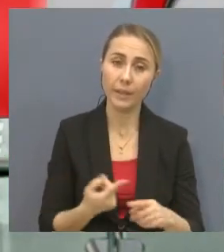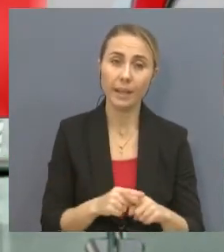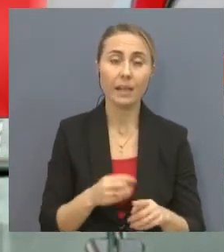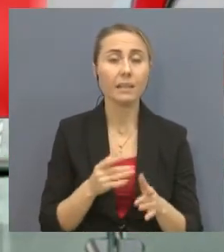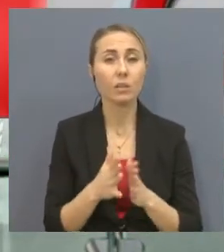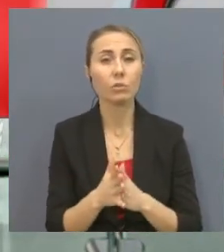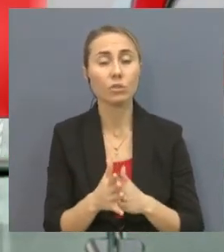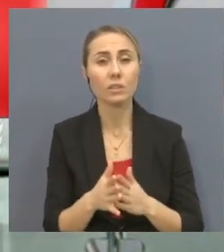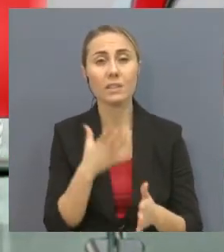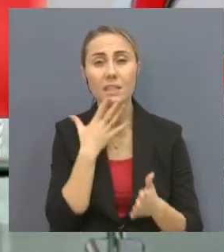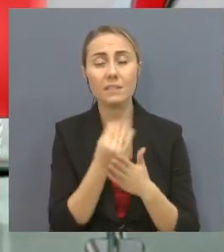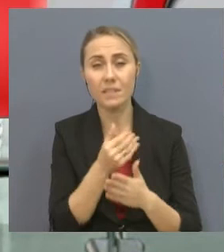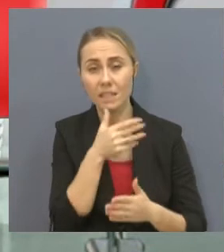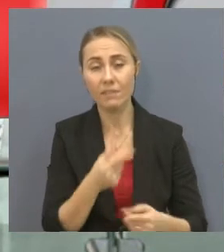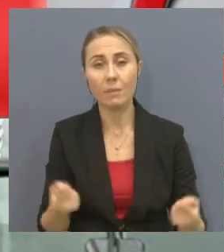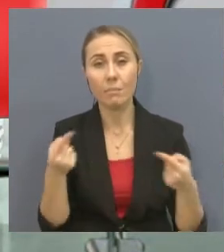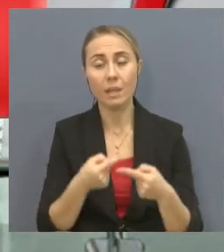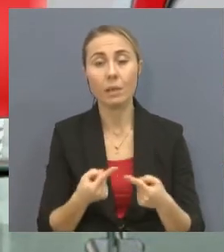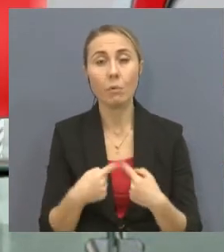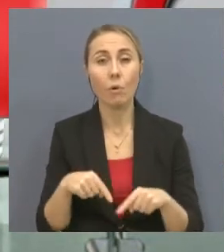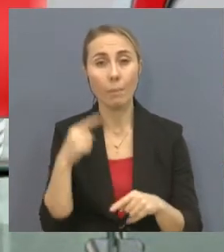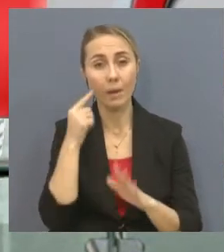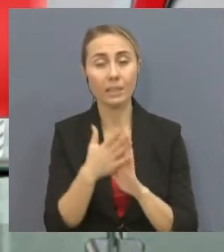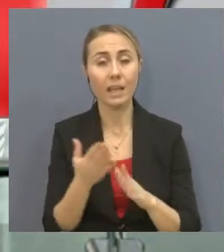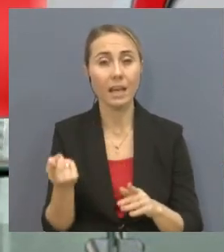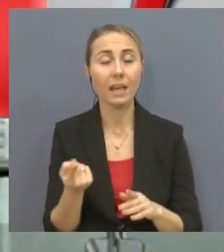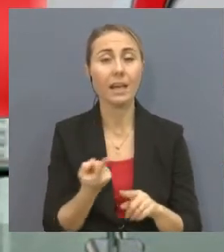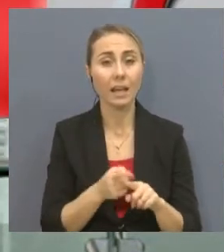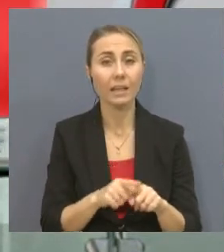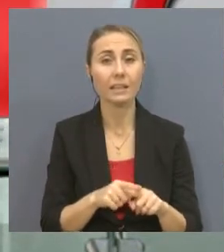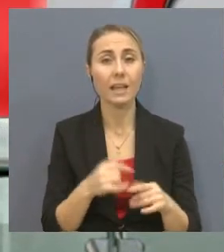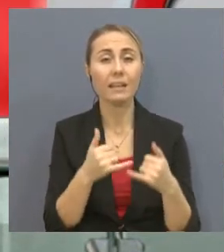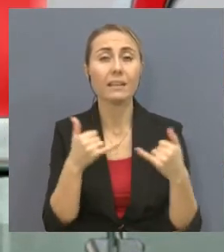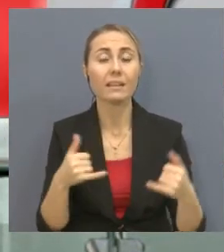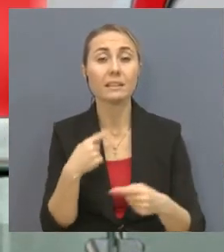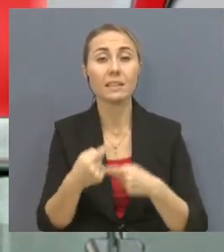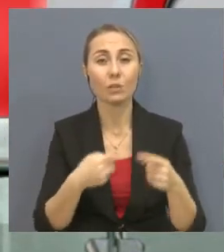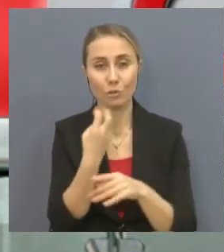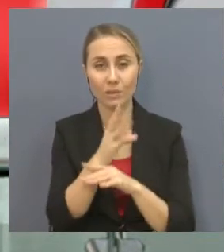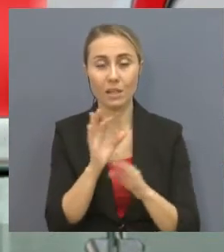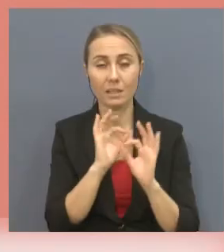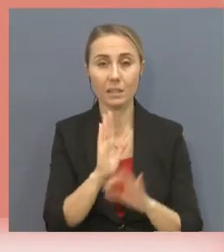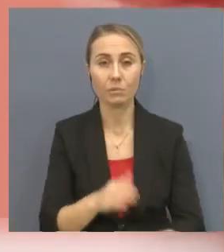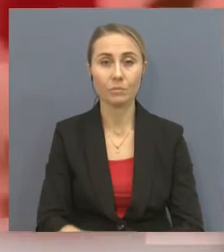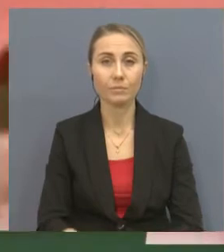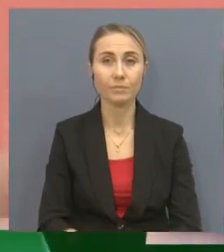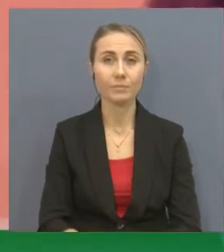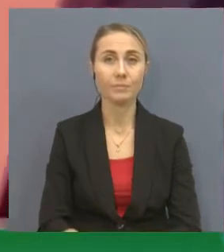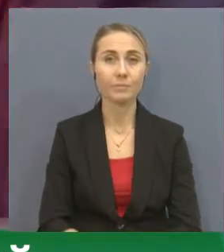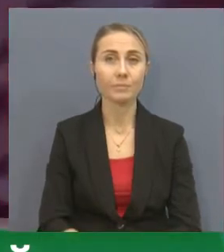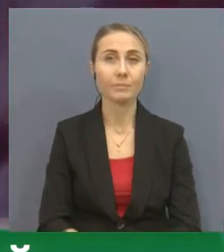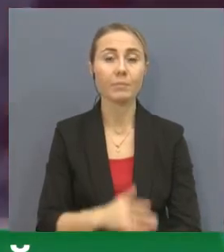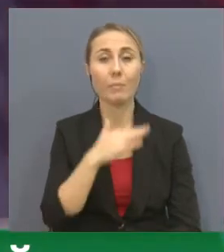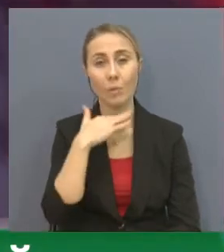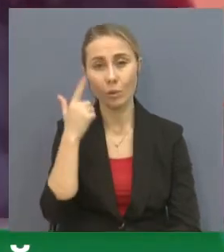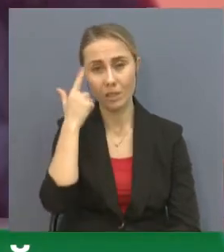в современном обществе понятие об этих незримых нитях в нашем следующем материале многие